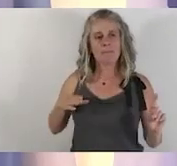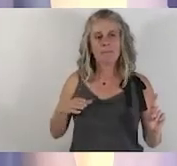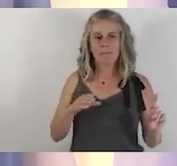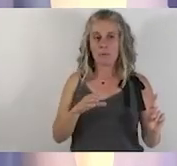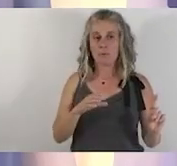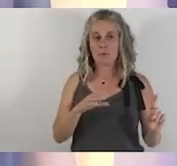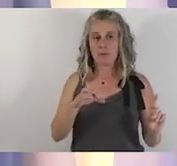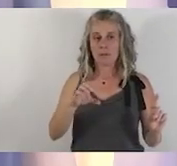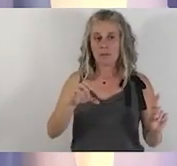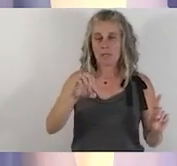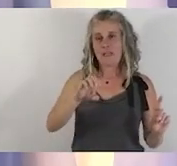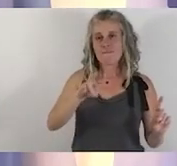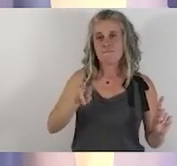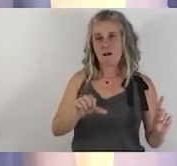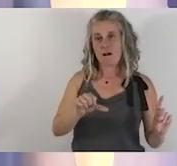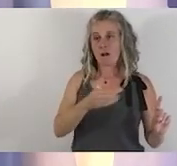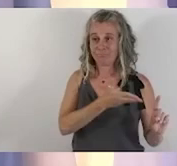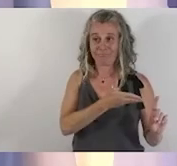l'appel.